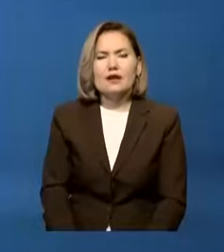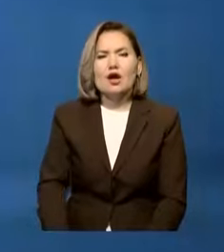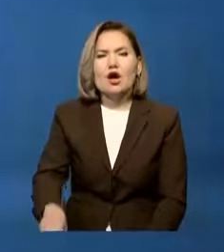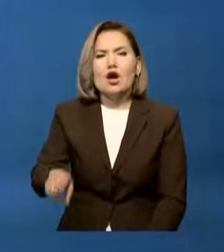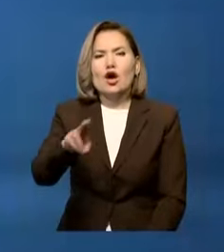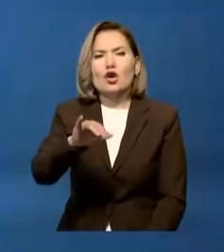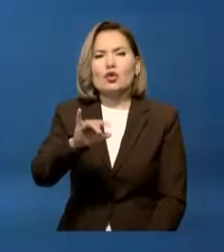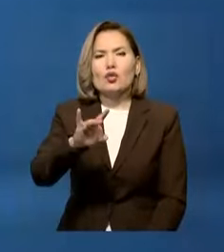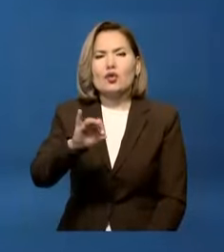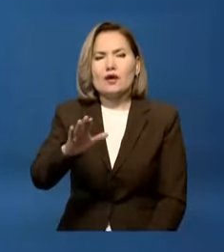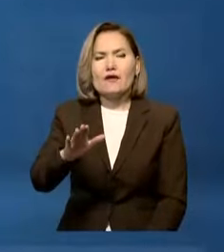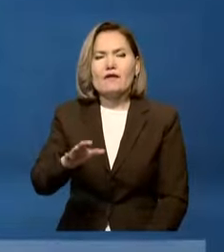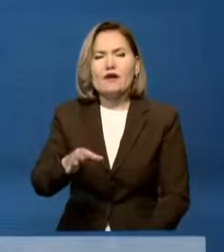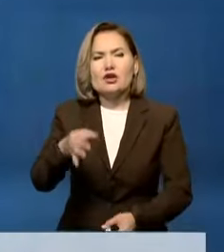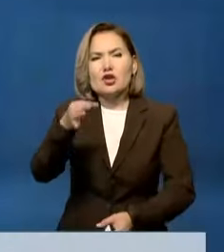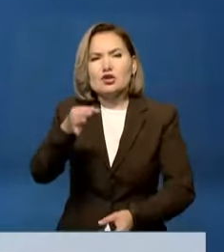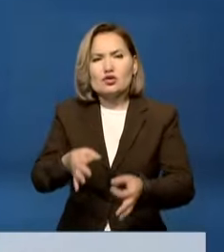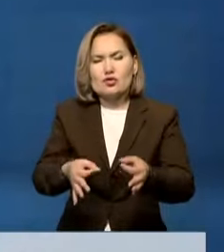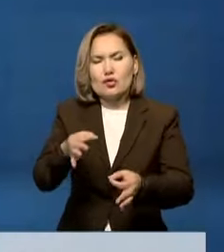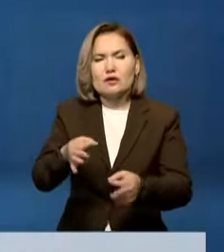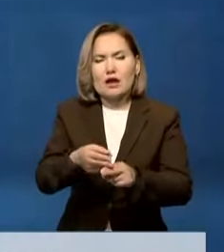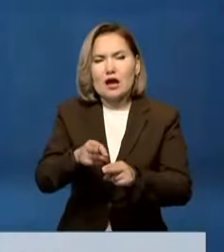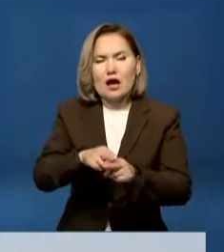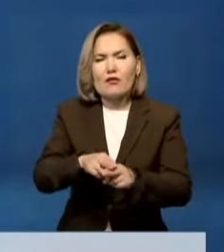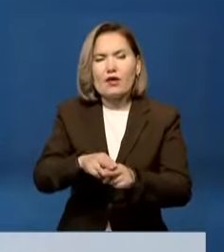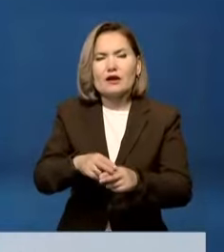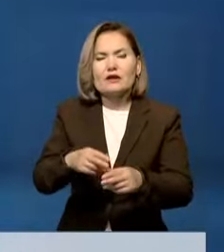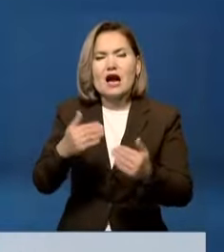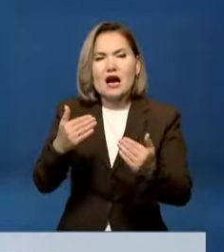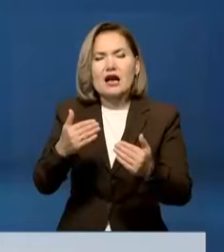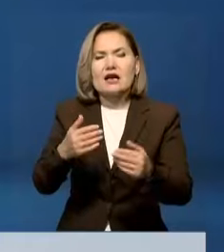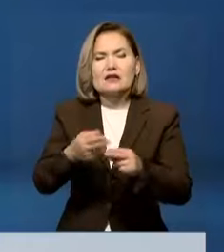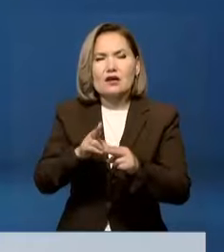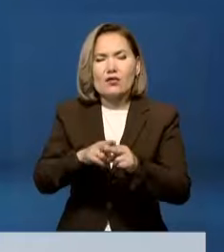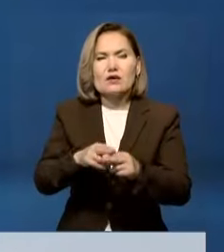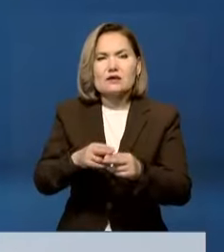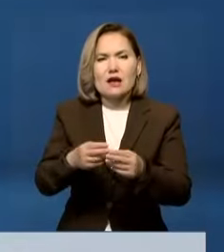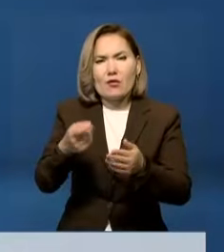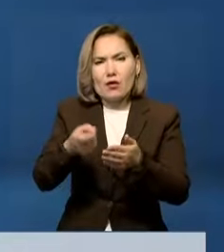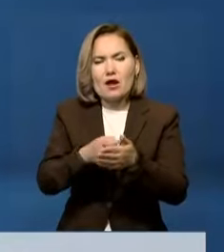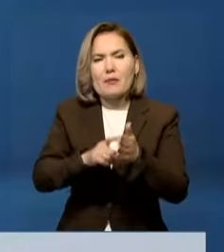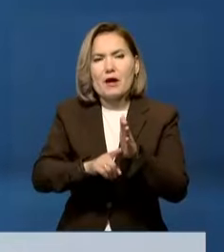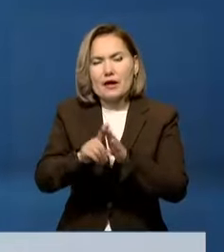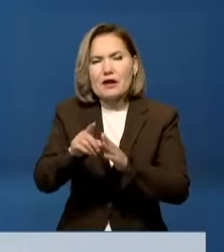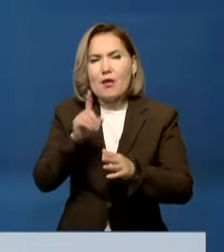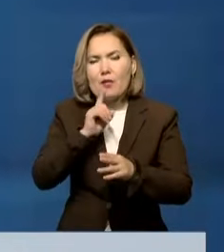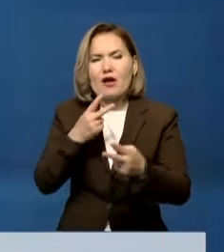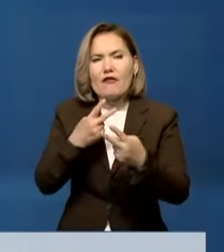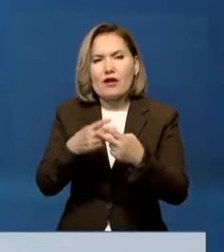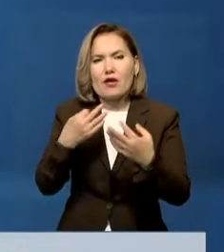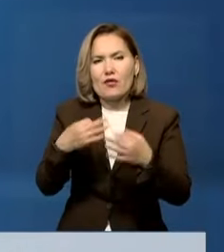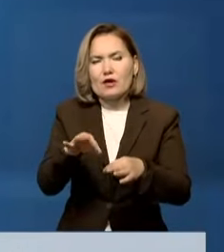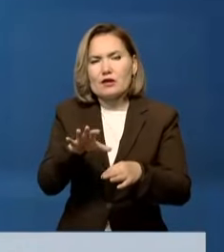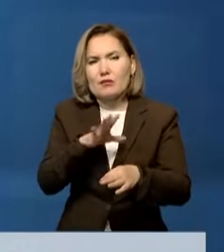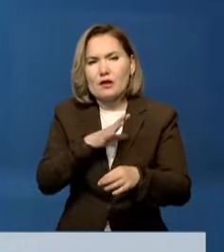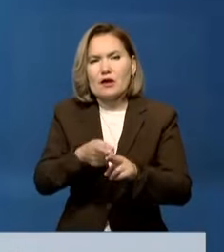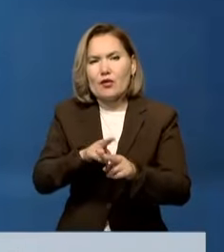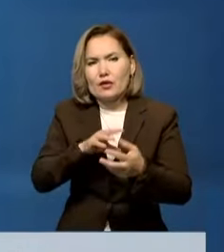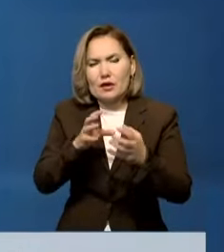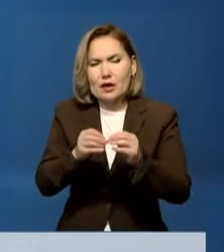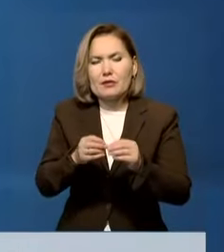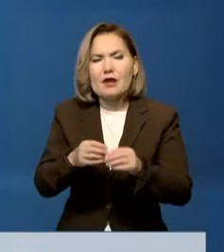Павел Дуров сотқа жеткізу үшін қамаудан босатылған. Процессуалдық тәртіп осындай. Бірақ бұл кәсіпкер бостандыққа жіберілді деген сөз